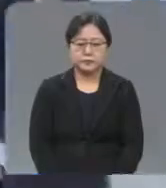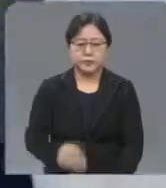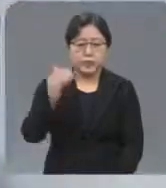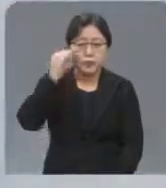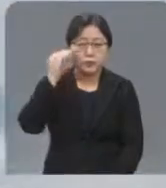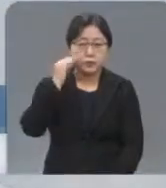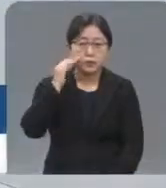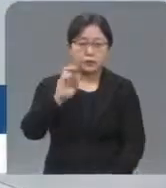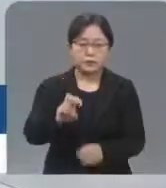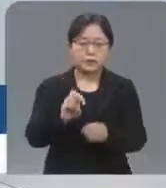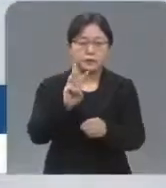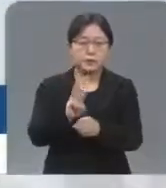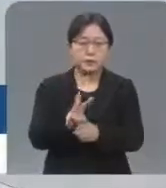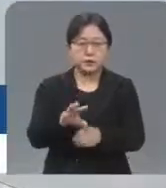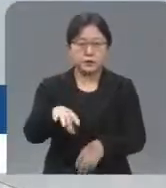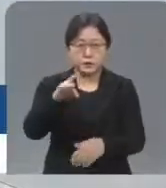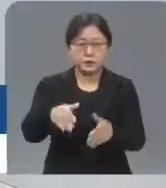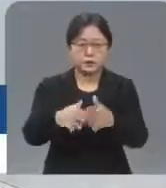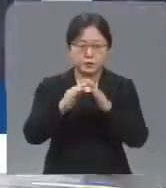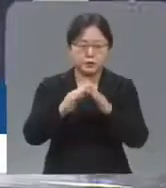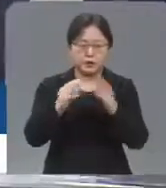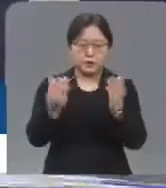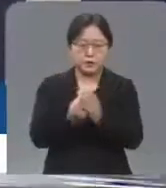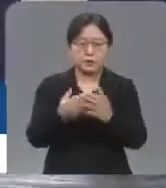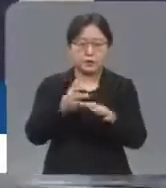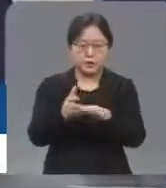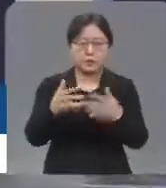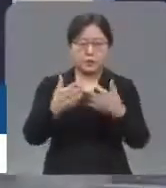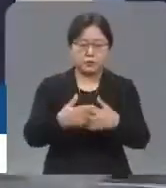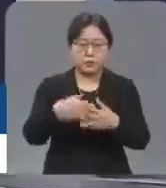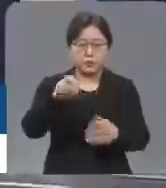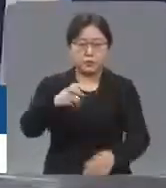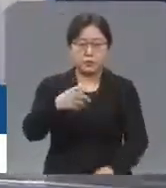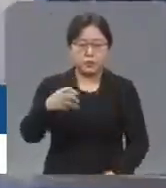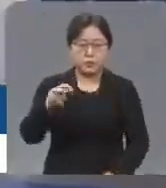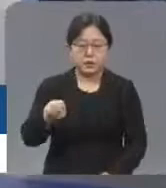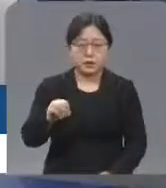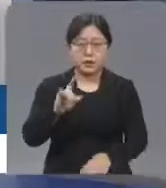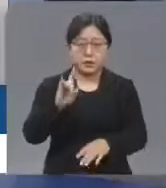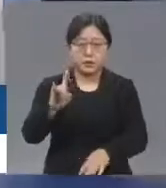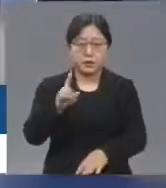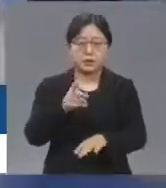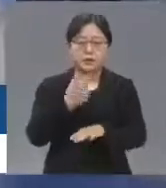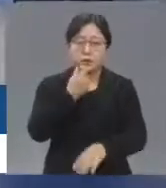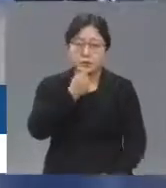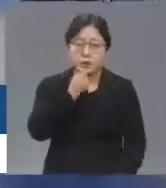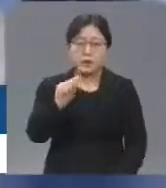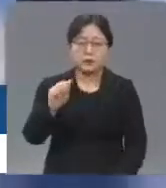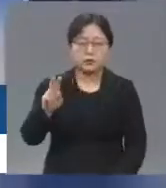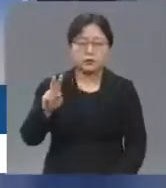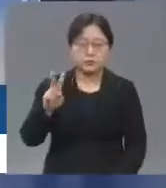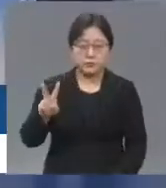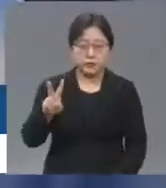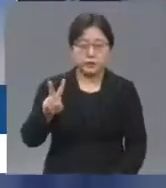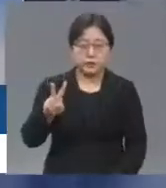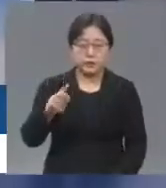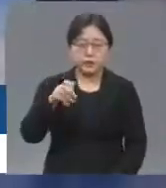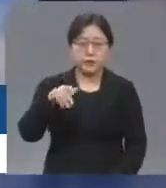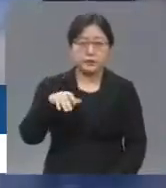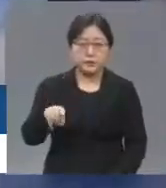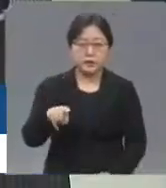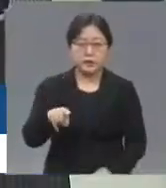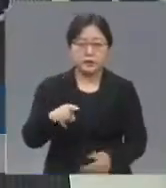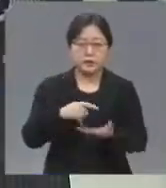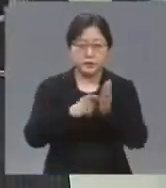국내에서 23년 만에 새로 들어선 완성차 공장, 광주 글로벌 모터스가 생산한 현대자동차의 경영 SUV 캐스퍼가 일반에